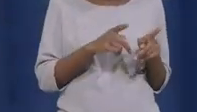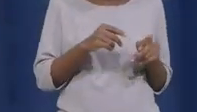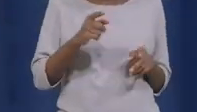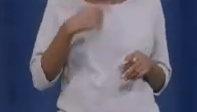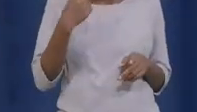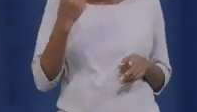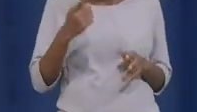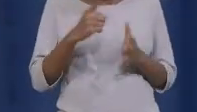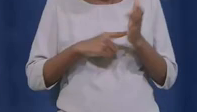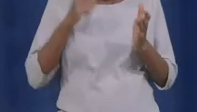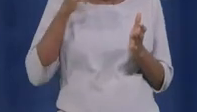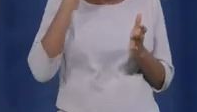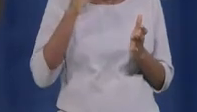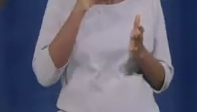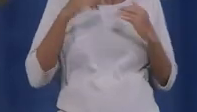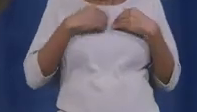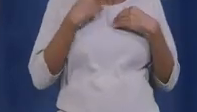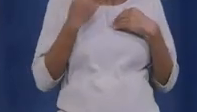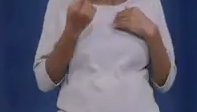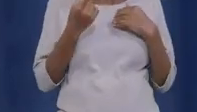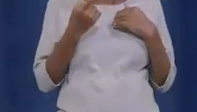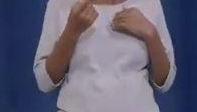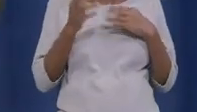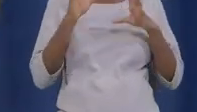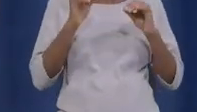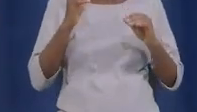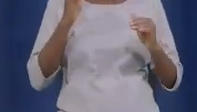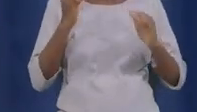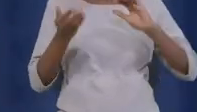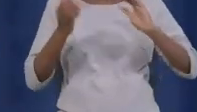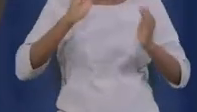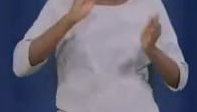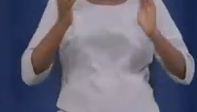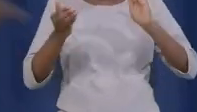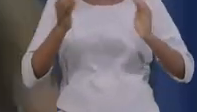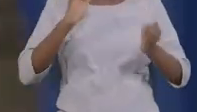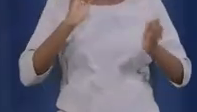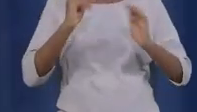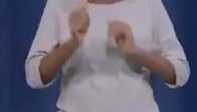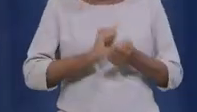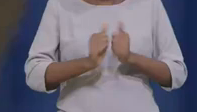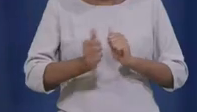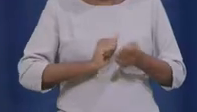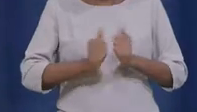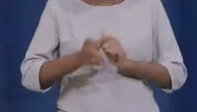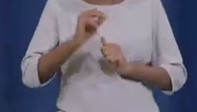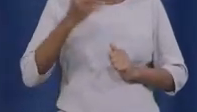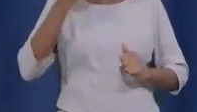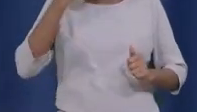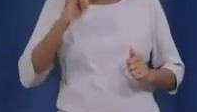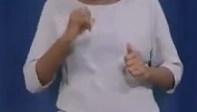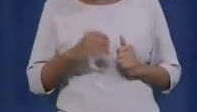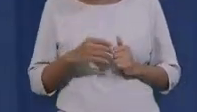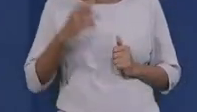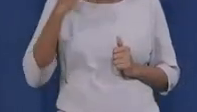Amène une personne à dire ce qu'elle ne doit pas dire. Pas de comparaison, pas de compétition, pas de